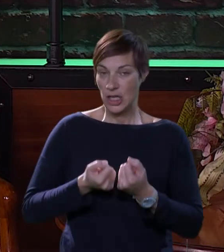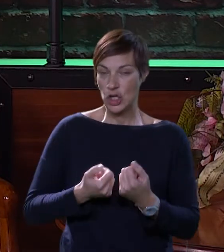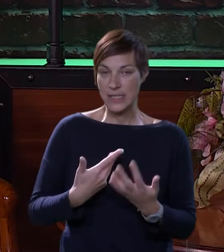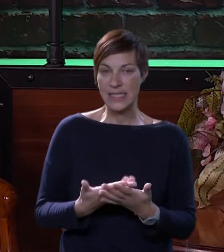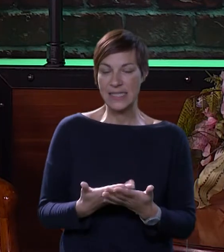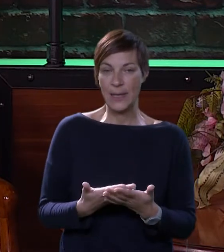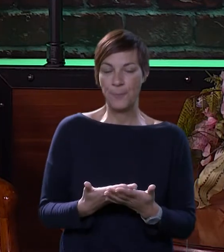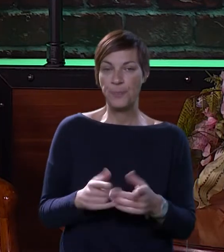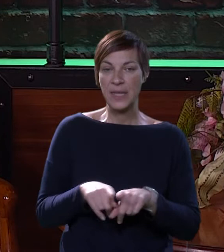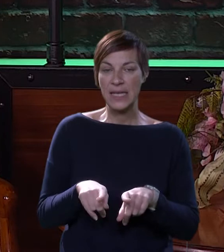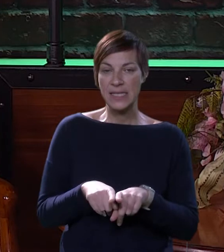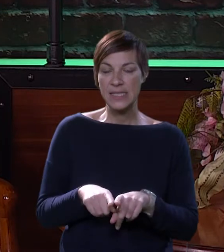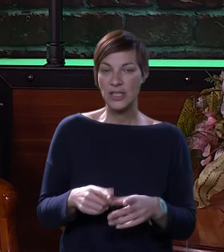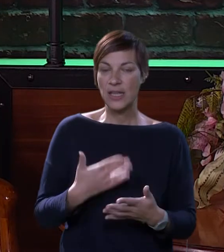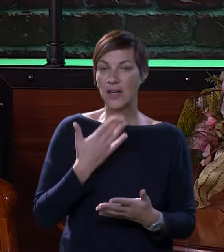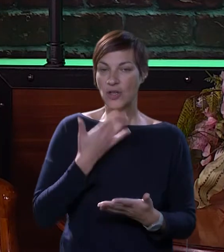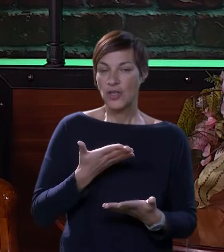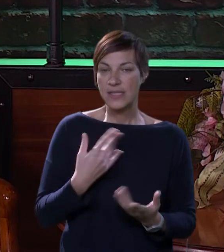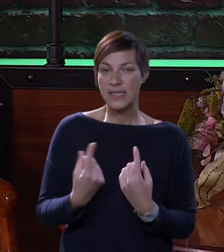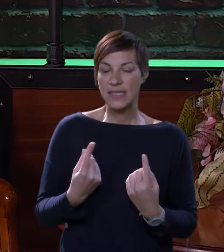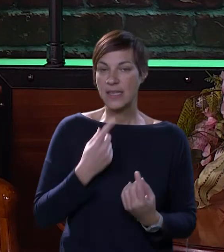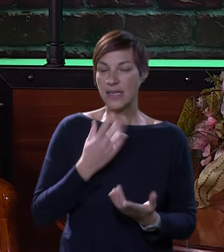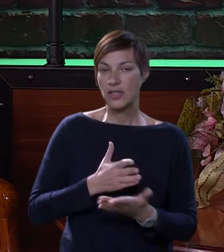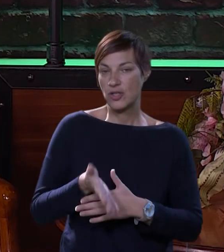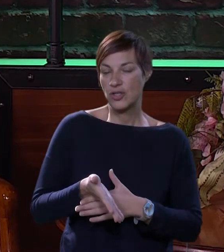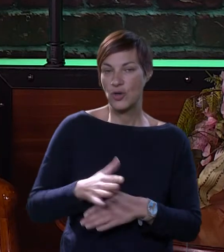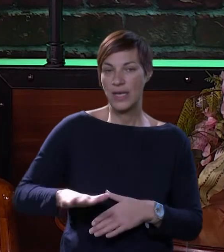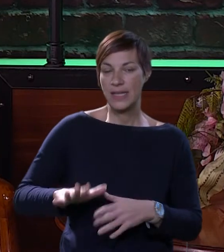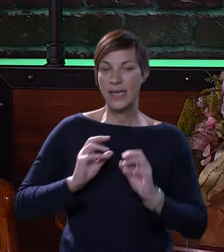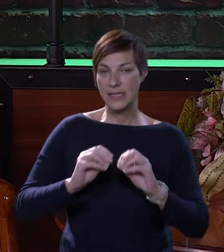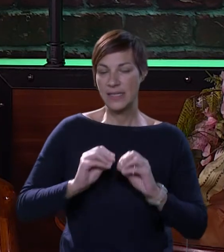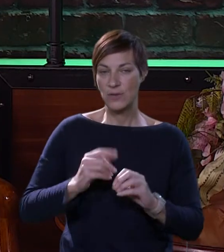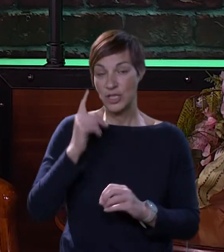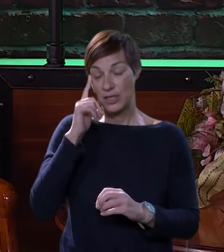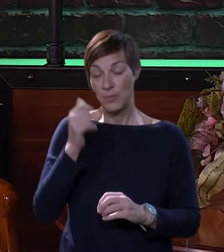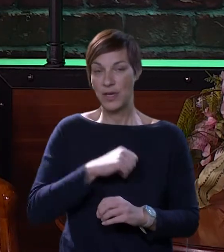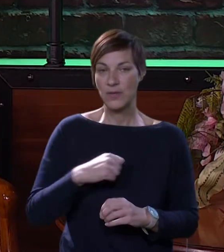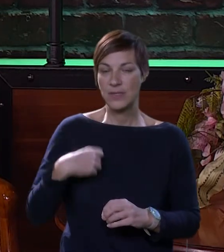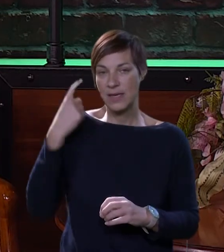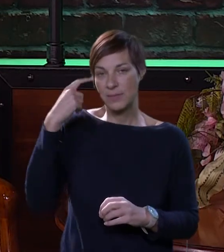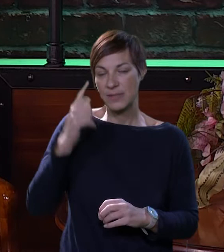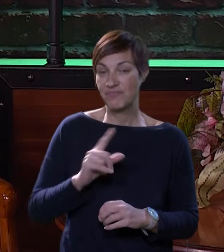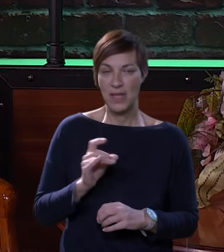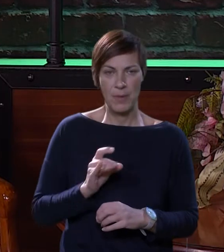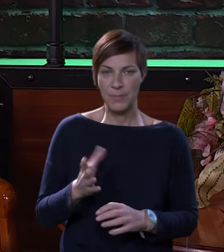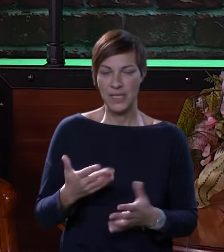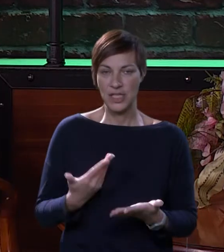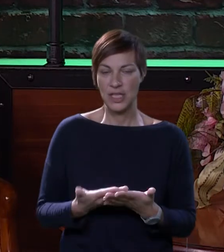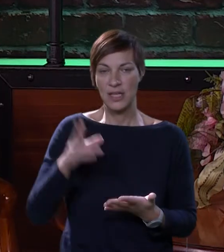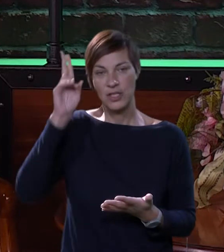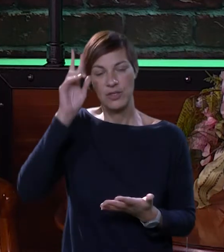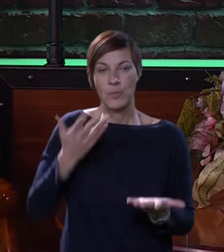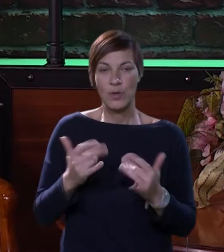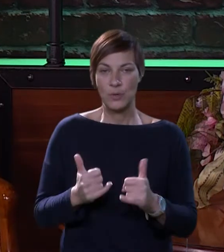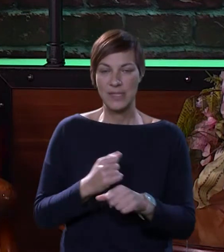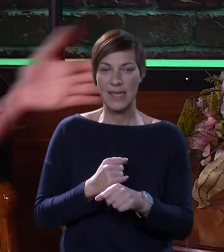nositi s time. Isto tako, dosada je jedno stanje kroz koje djeca uče, gdje moraju sami smisliti, aha, ok, nemam ništa, što mogu